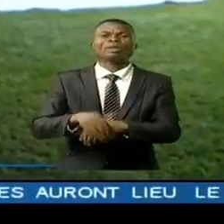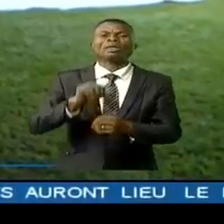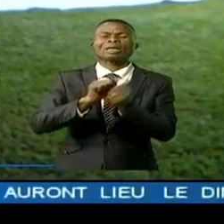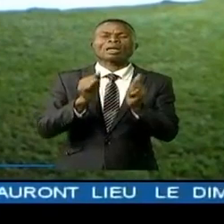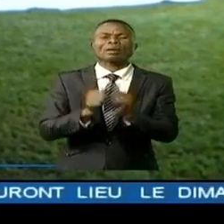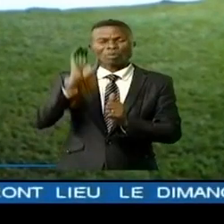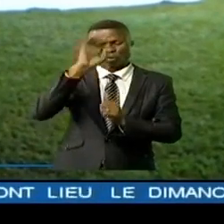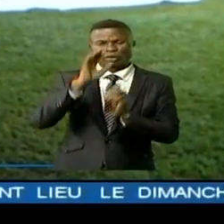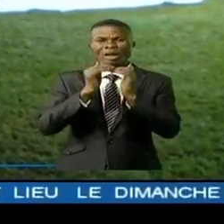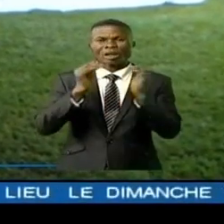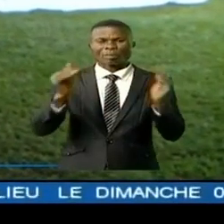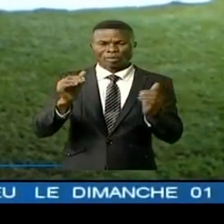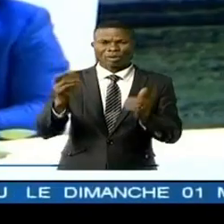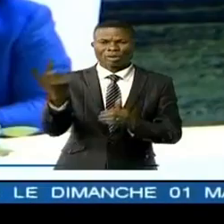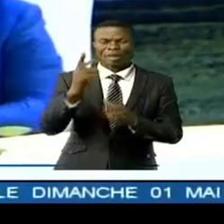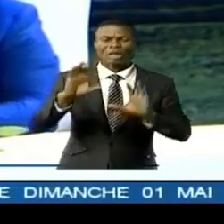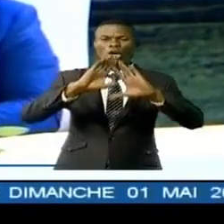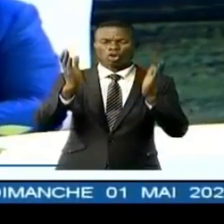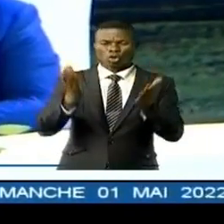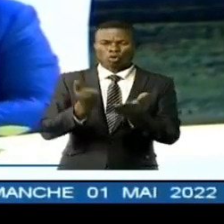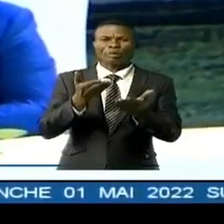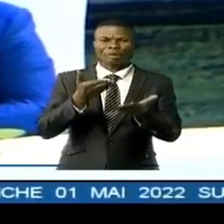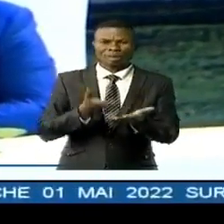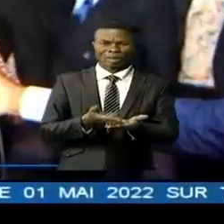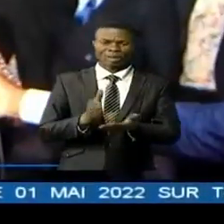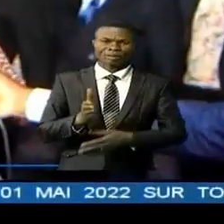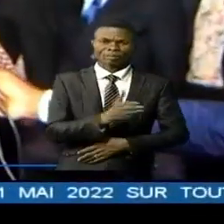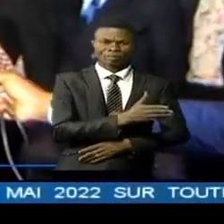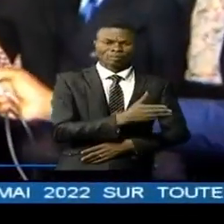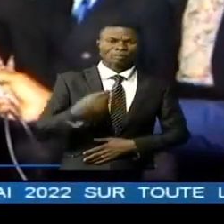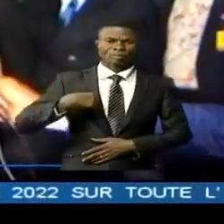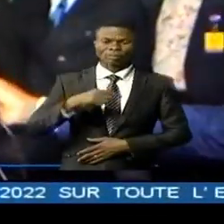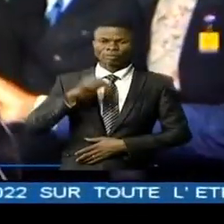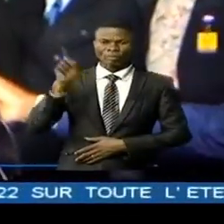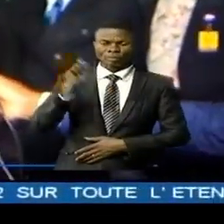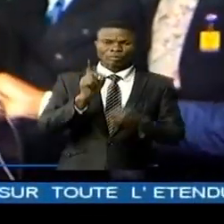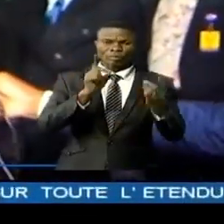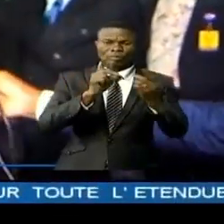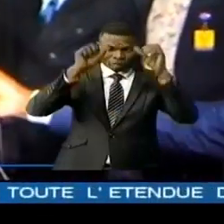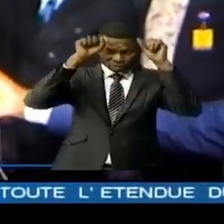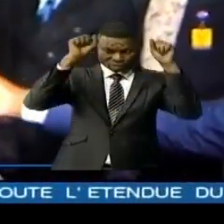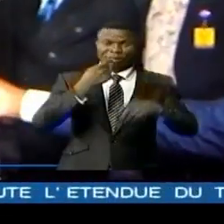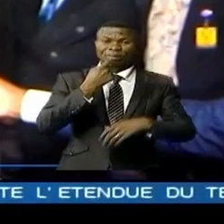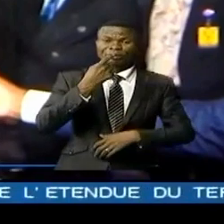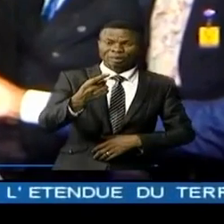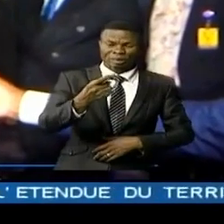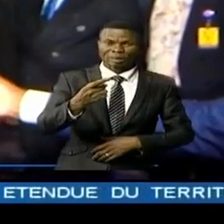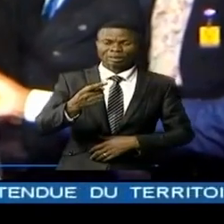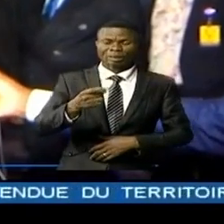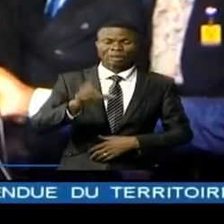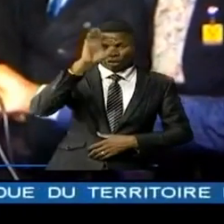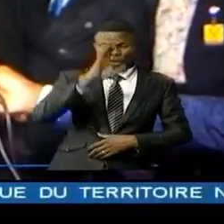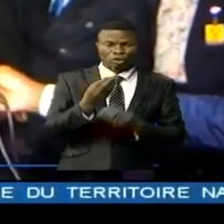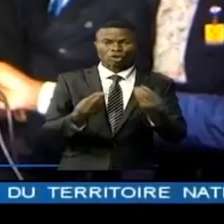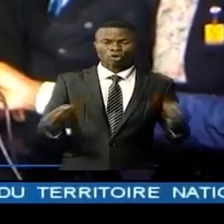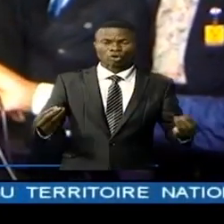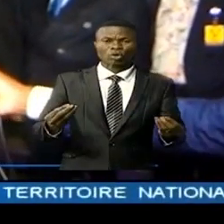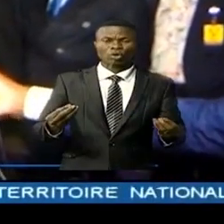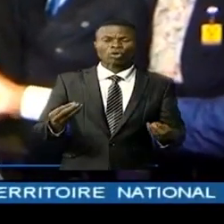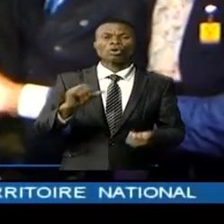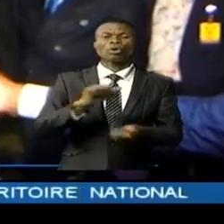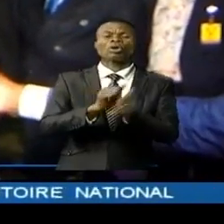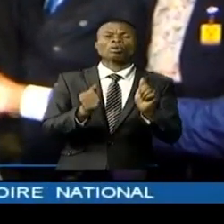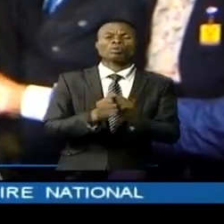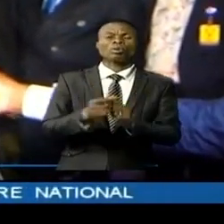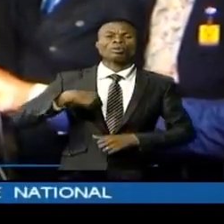pacifique entre les deux communautés nous sommes venus le voir pour lui dire qu'ils vont se trouver une solution en tant